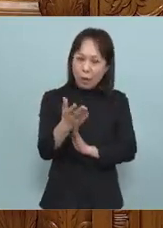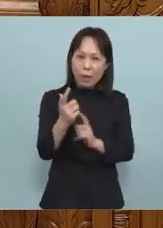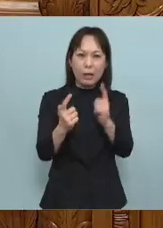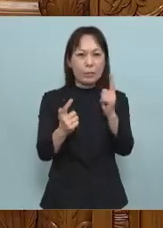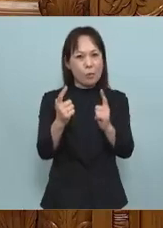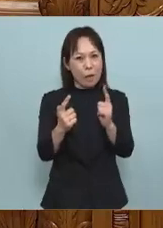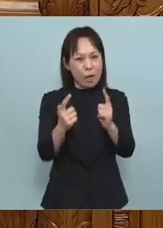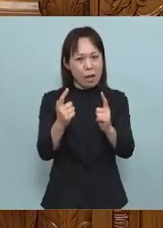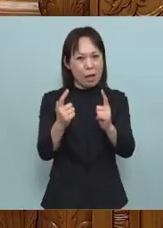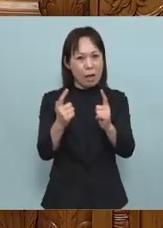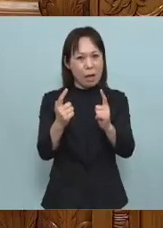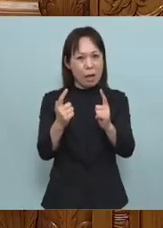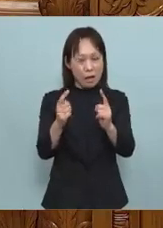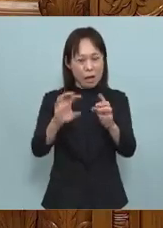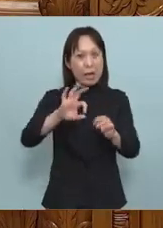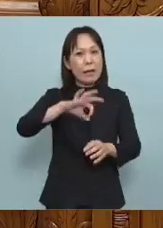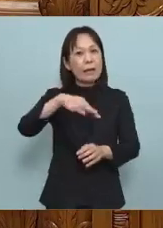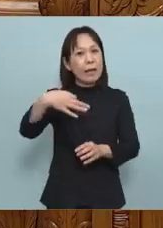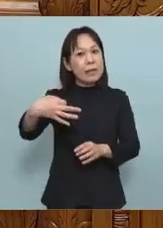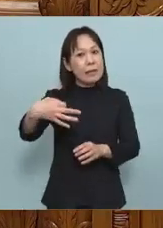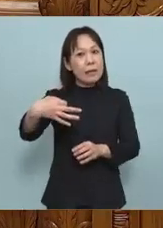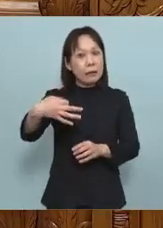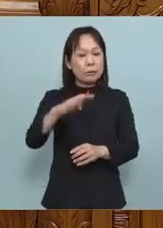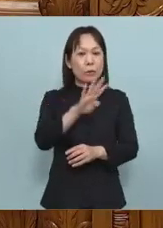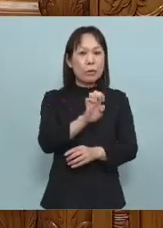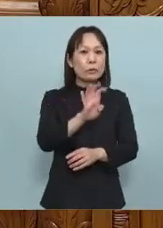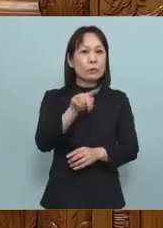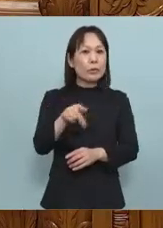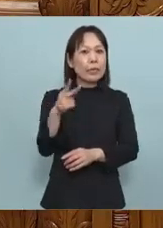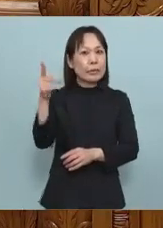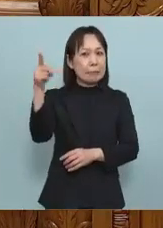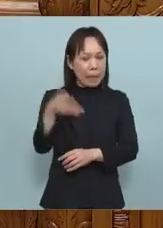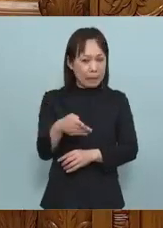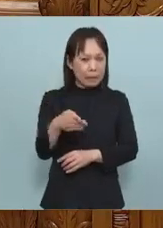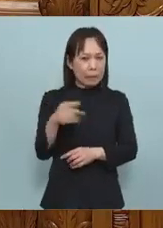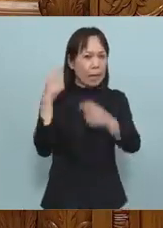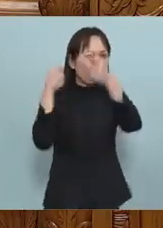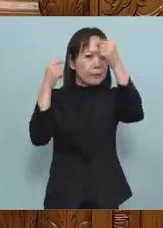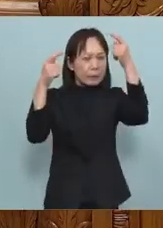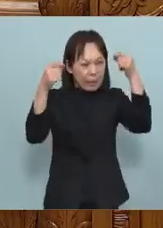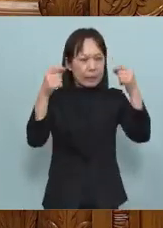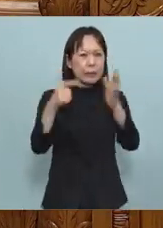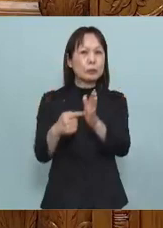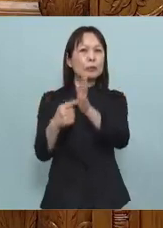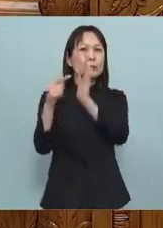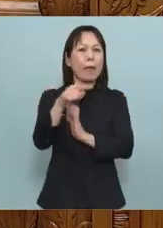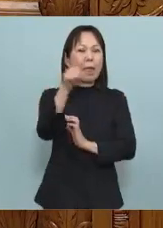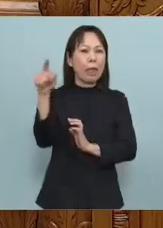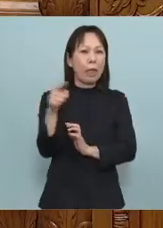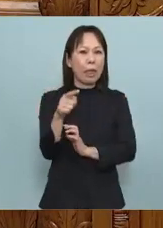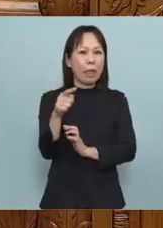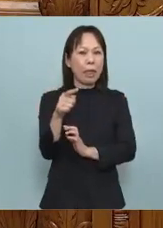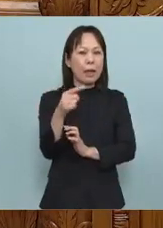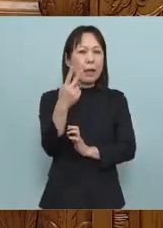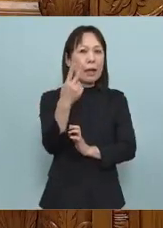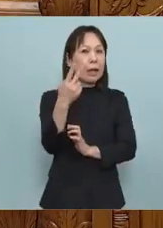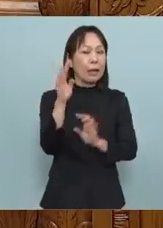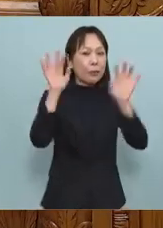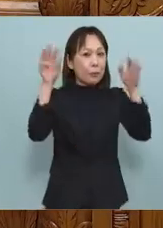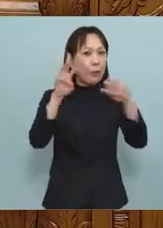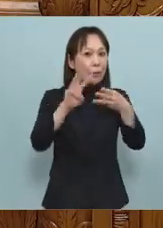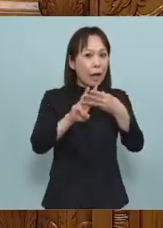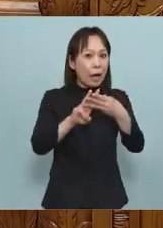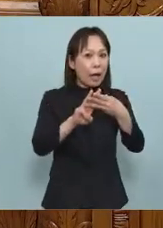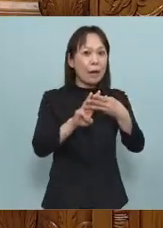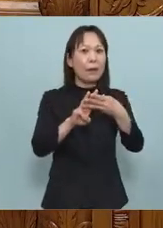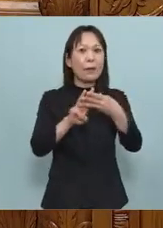かも減税額の 44.2% は大企業向けであり、トヨタ自動車1社だけで359億